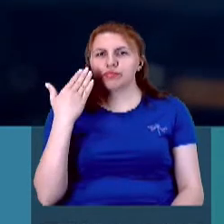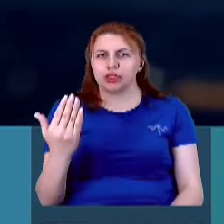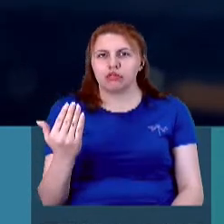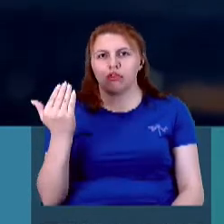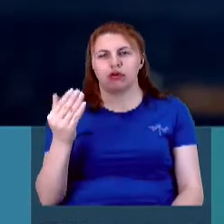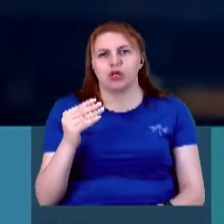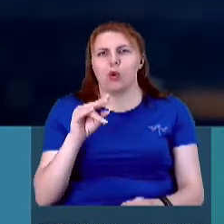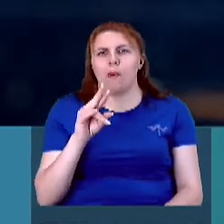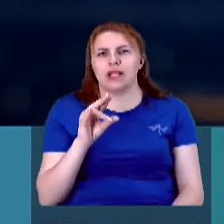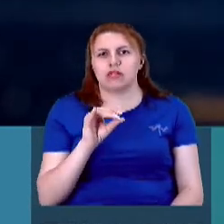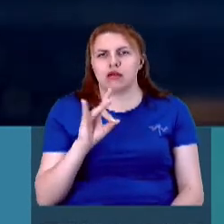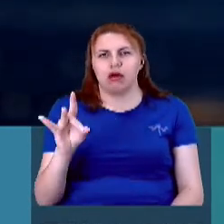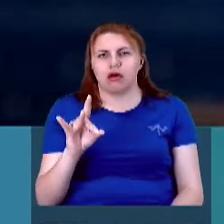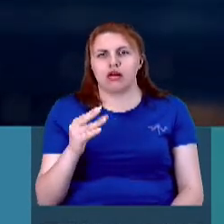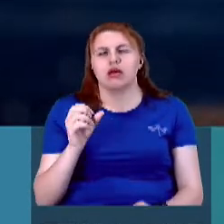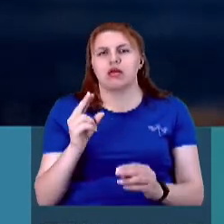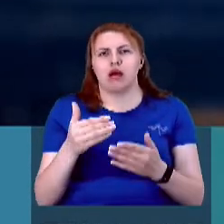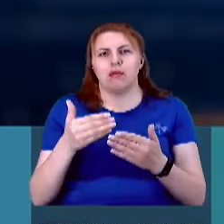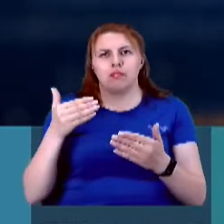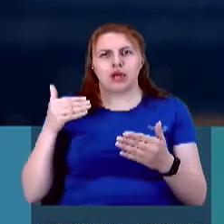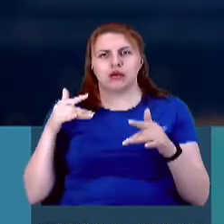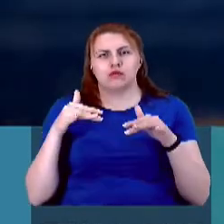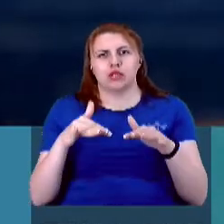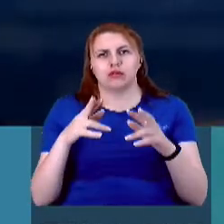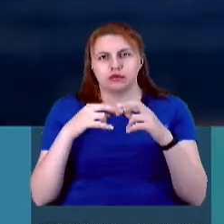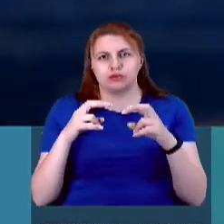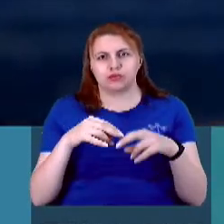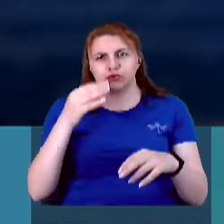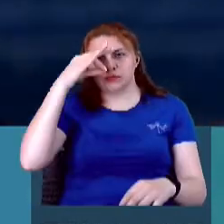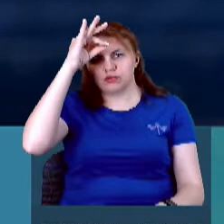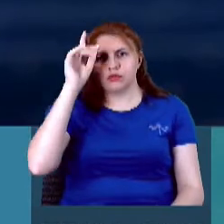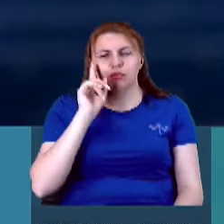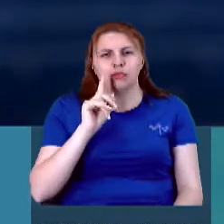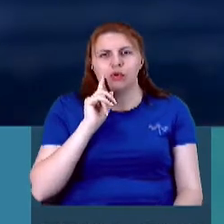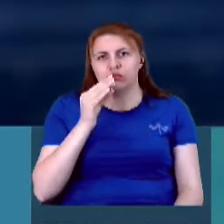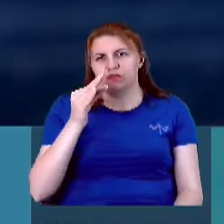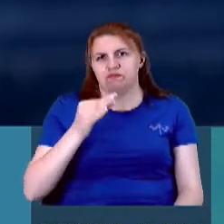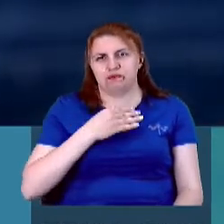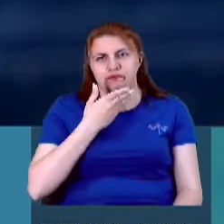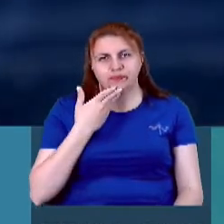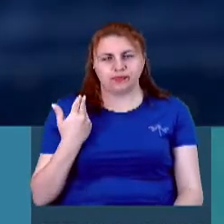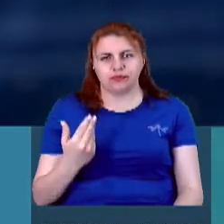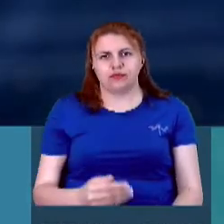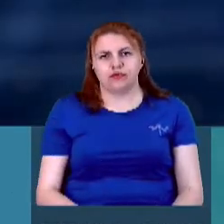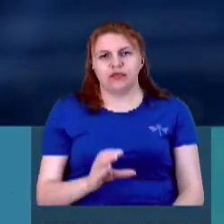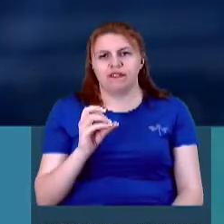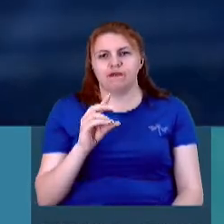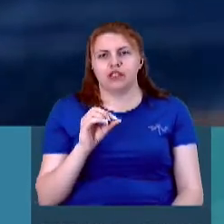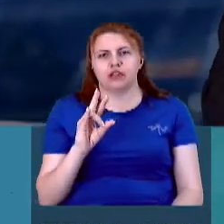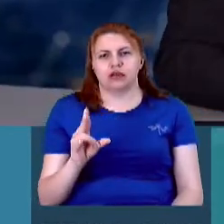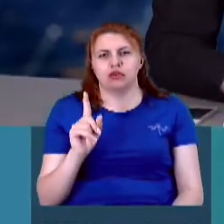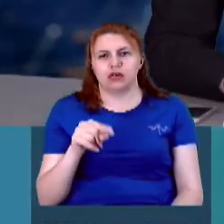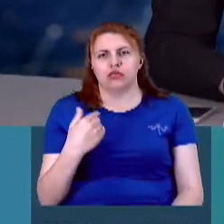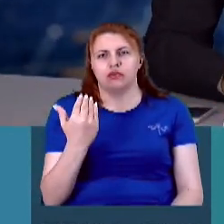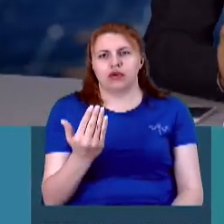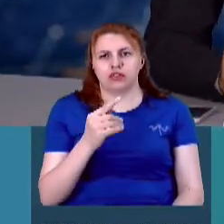як попередні справи розслідувала поліція. Поки що відповіді ми не отримали. Пане Євгене, до вас також